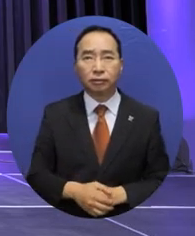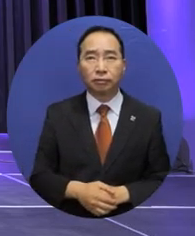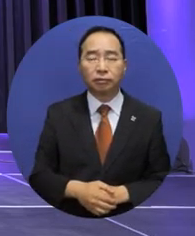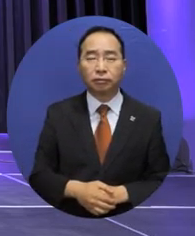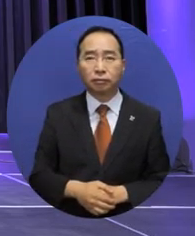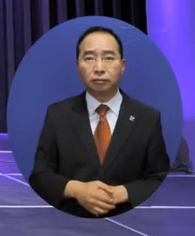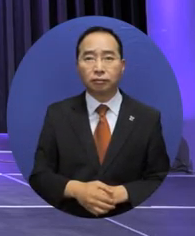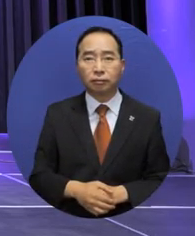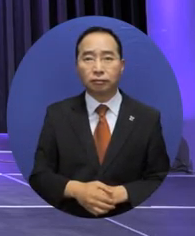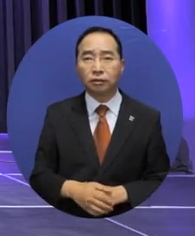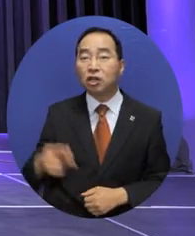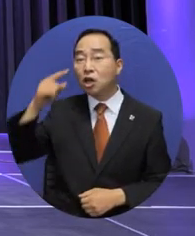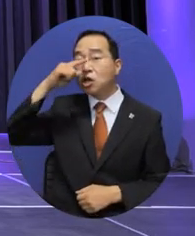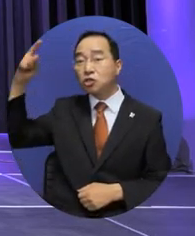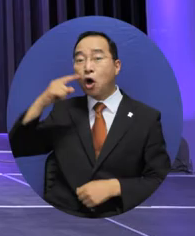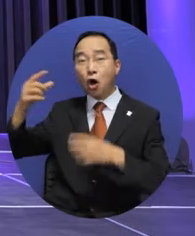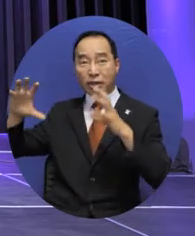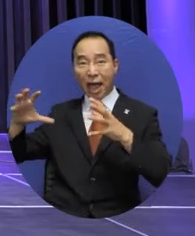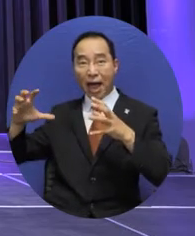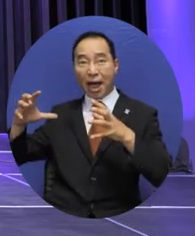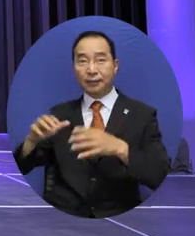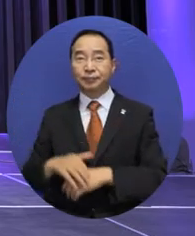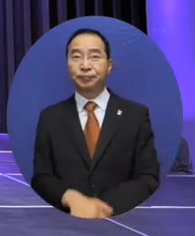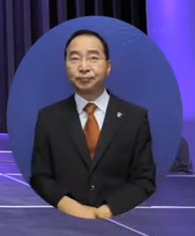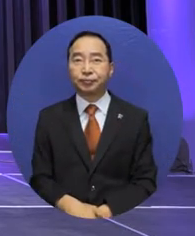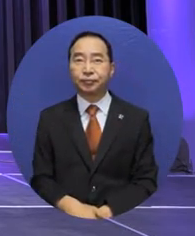아리스토텔레스가 A and 나대는 모순이다,